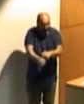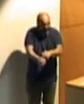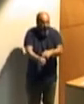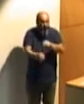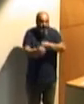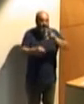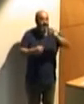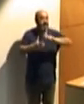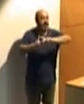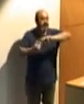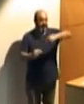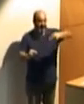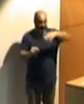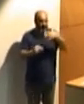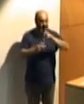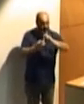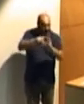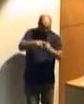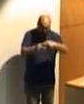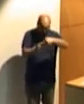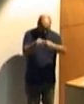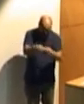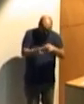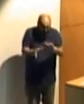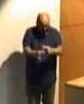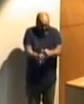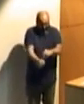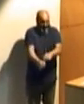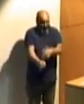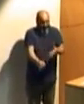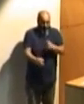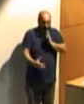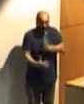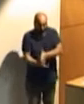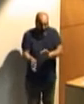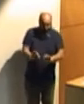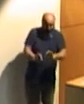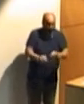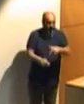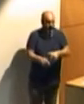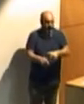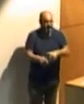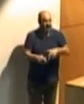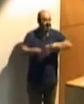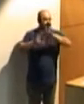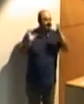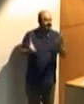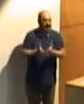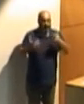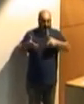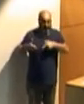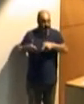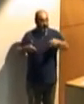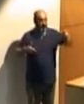l'adn en tout cas ce que propose ce qui concerne ce que nous savons faire actuellement génétique et effectivement cette convergence